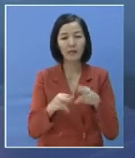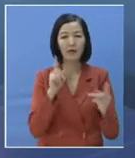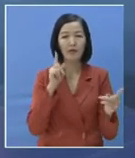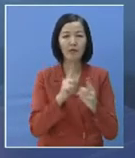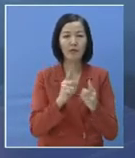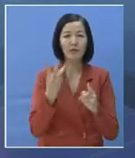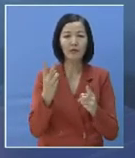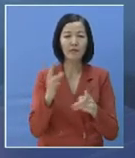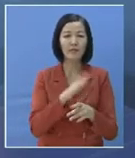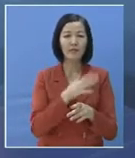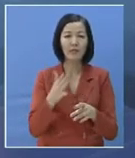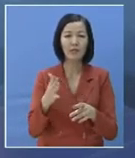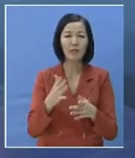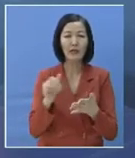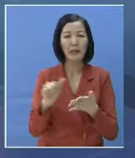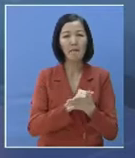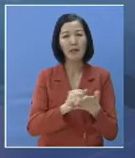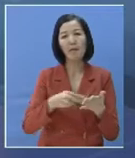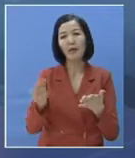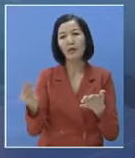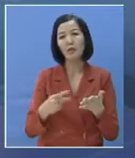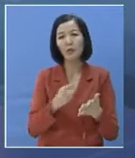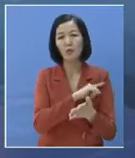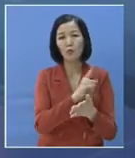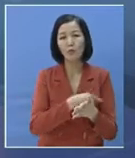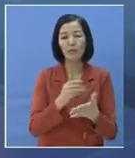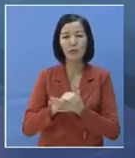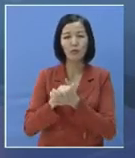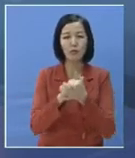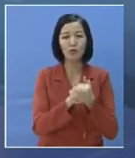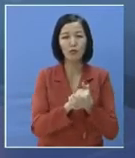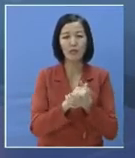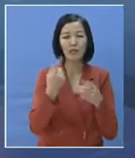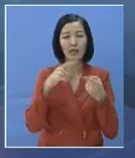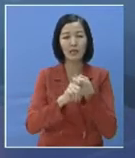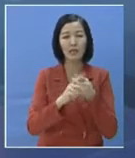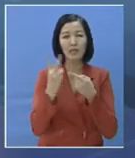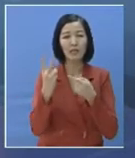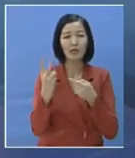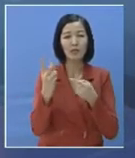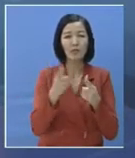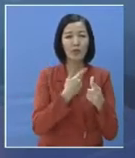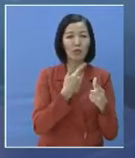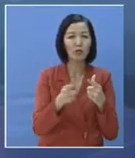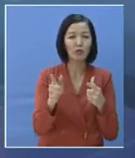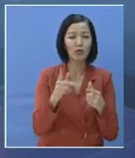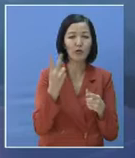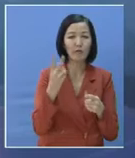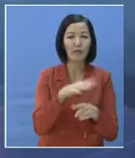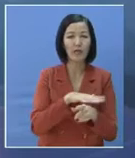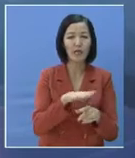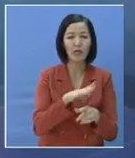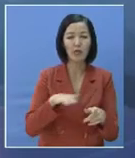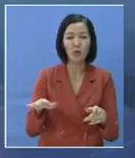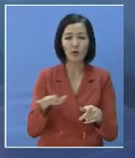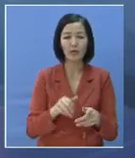встреч стороны подписали ряд меморандумов об укреплении дружеских отношений между двумя регионами. Об увлекательной поездке смотрите